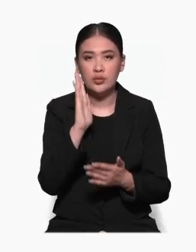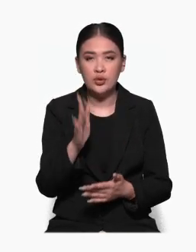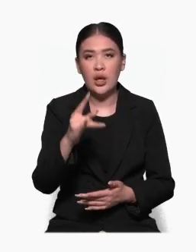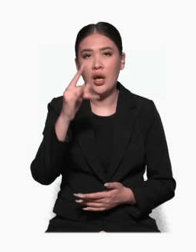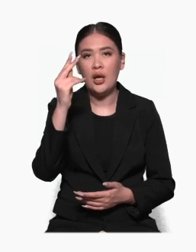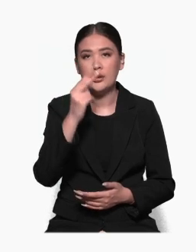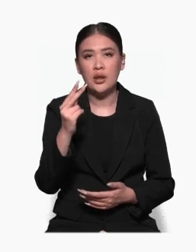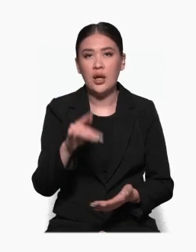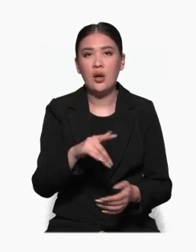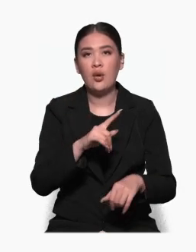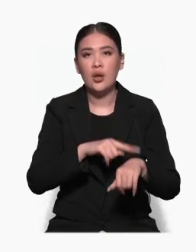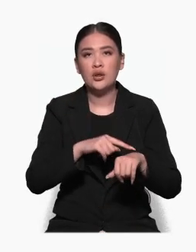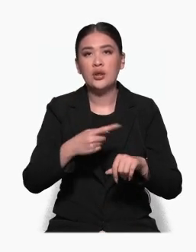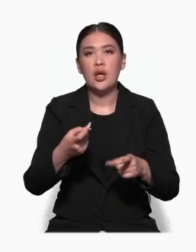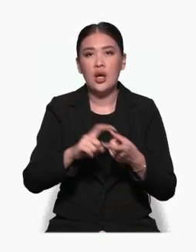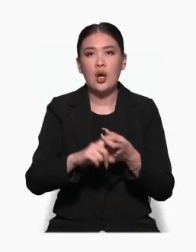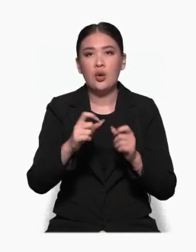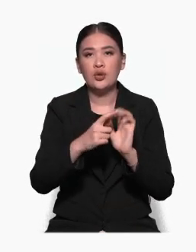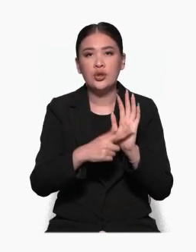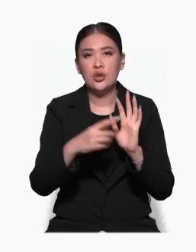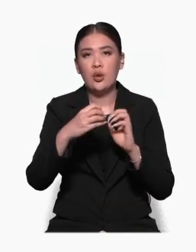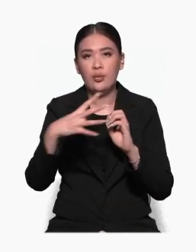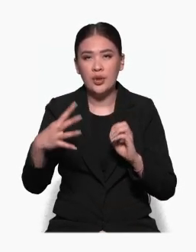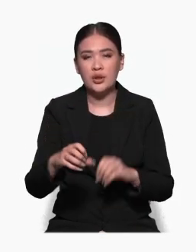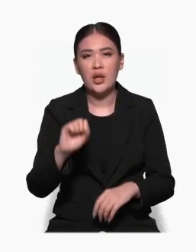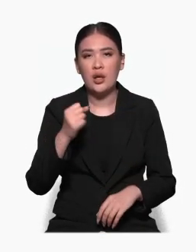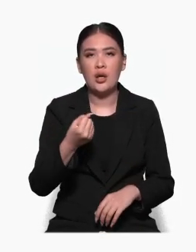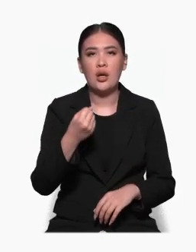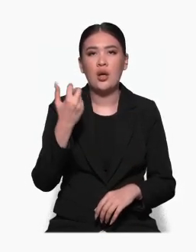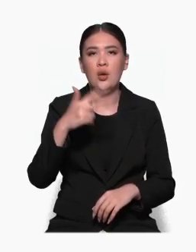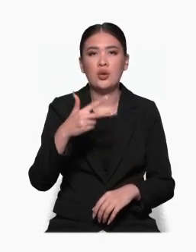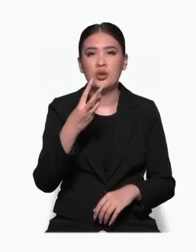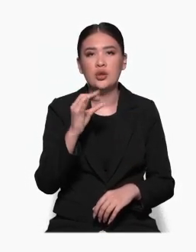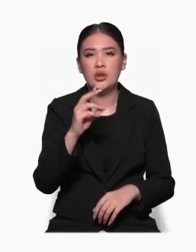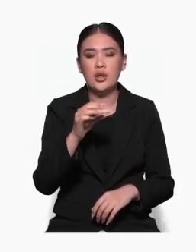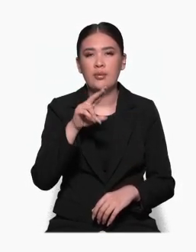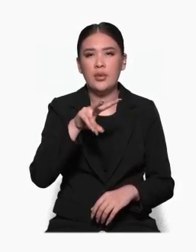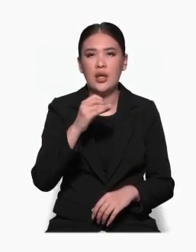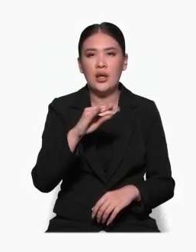уақыты бойынша 17-15-те басталады, ал плей-офф 30-шы шілдеге жоспарланған.